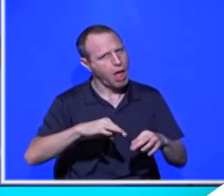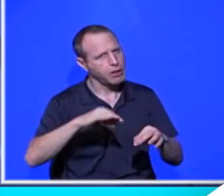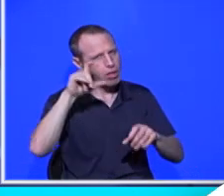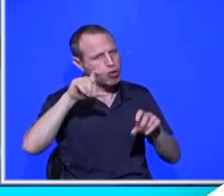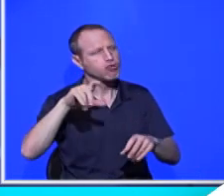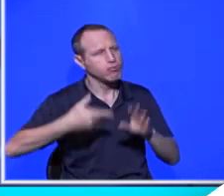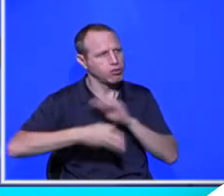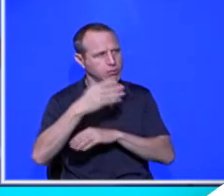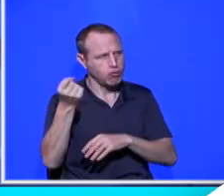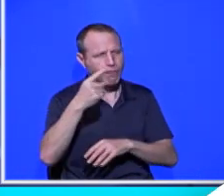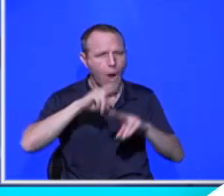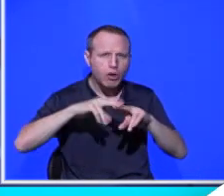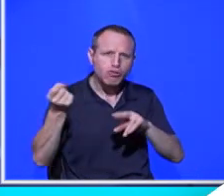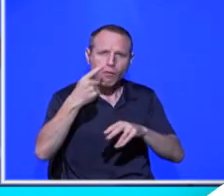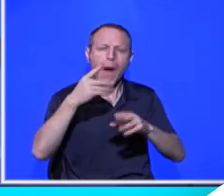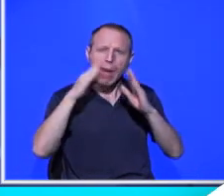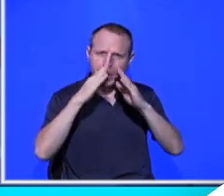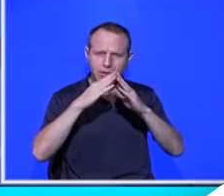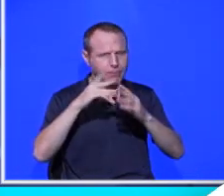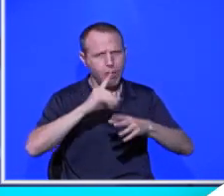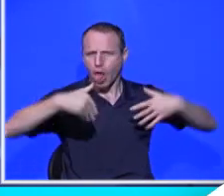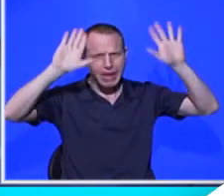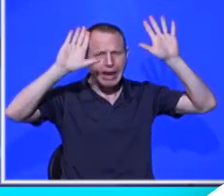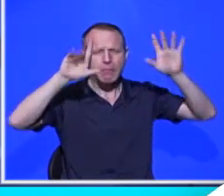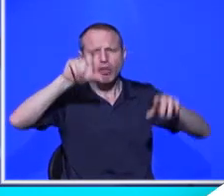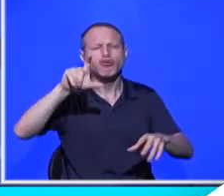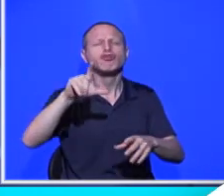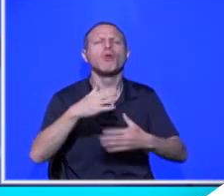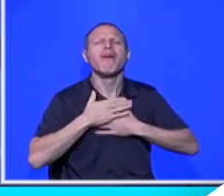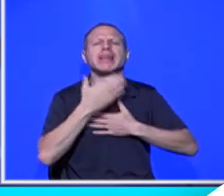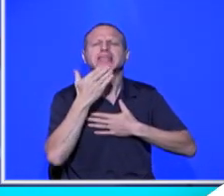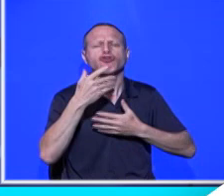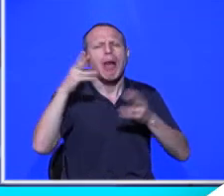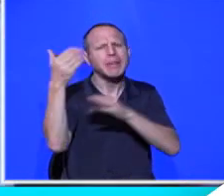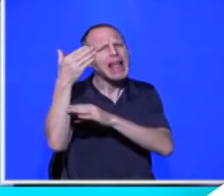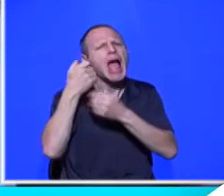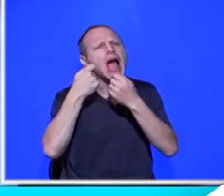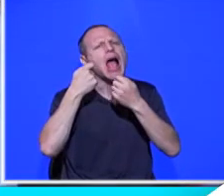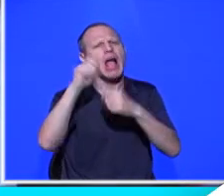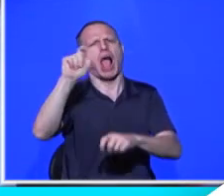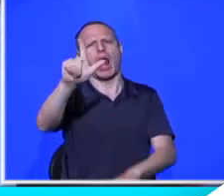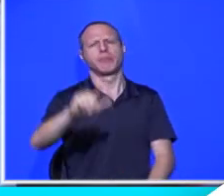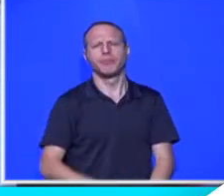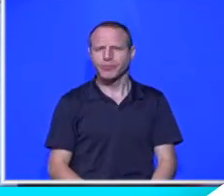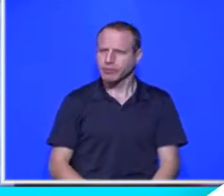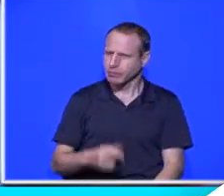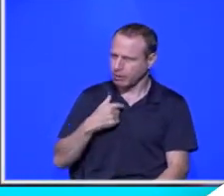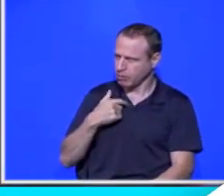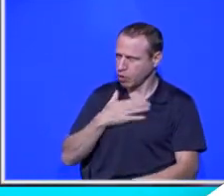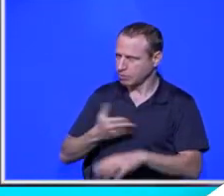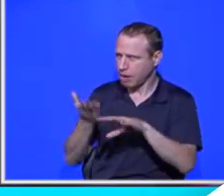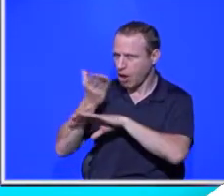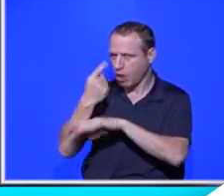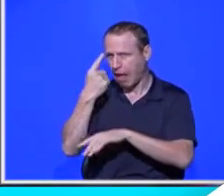אחרי שבוע מהבתים, ולא נכנעים, זה אנשים פטריוטים שהמדינה יקרה להם. כן, אני רוצה רגע, נעלה צופה, את אחד